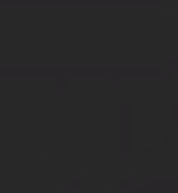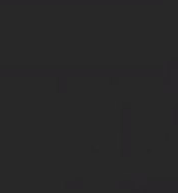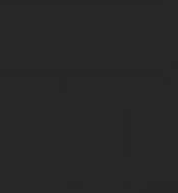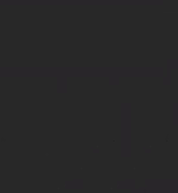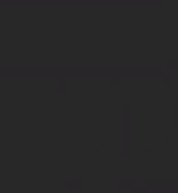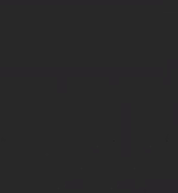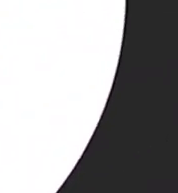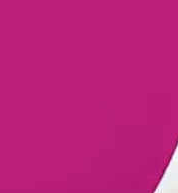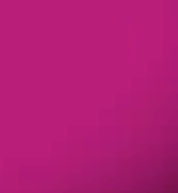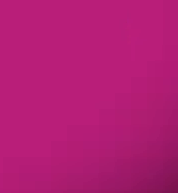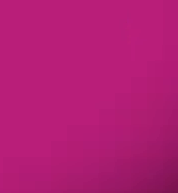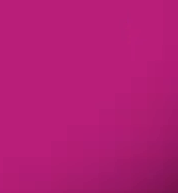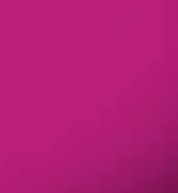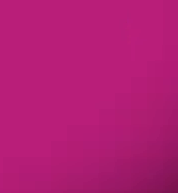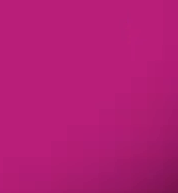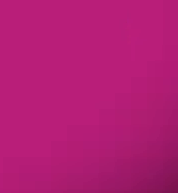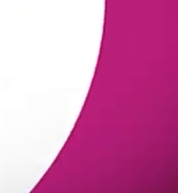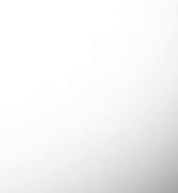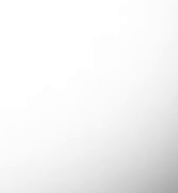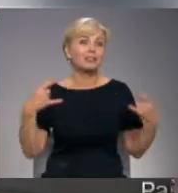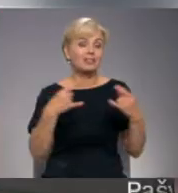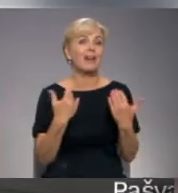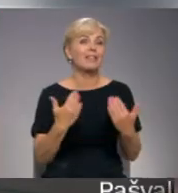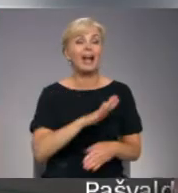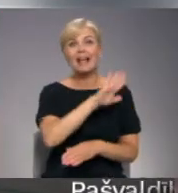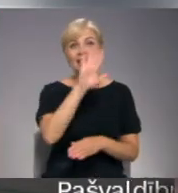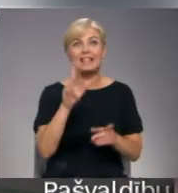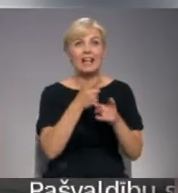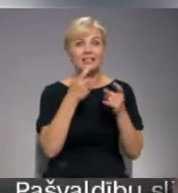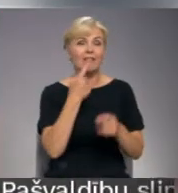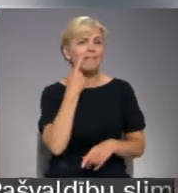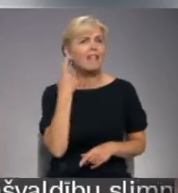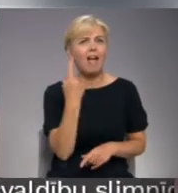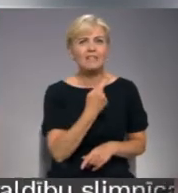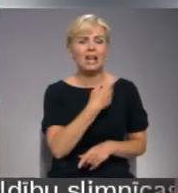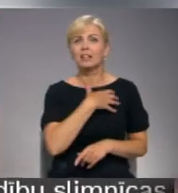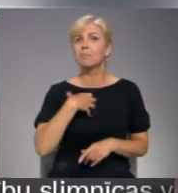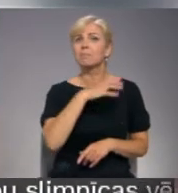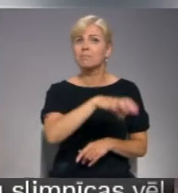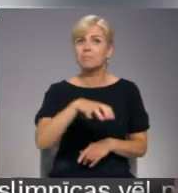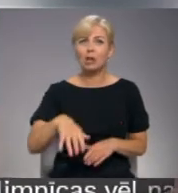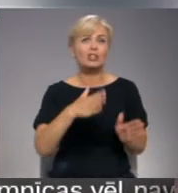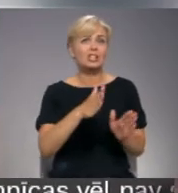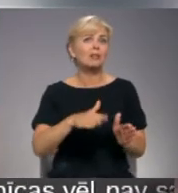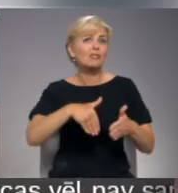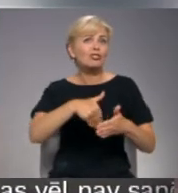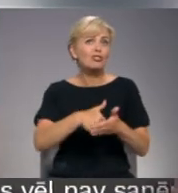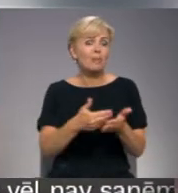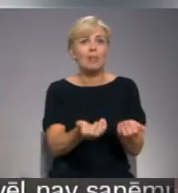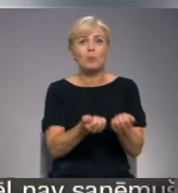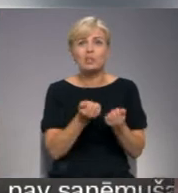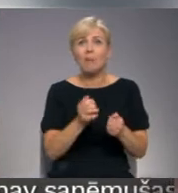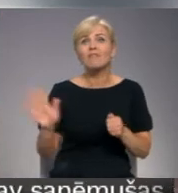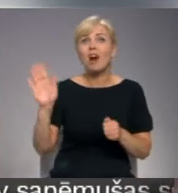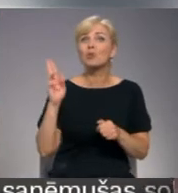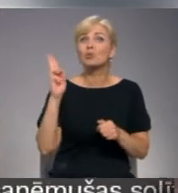Re! Viss ēters ir te! Neviena pašvaldības slimnīca līdz šim nav saņēmusi valsts solītās